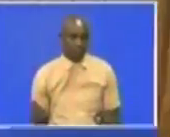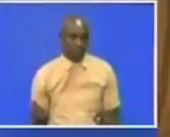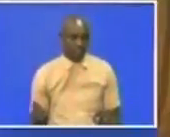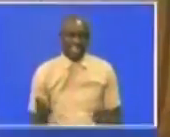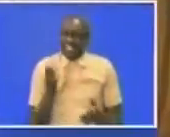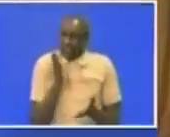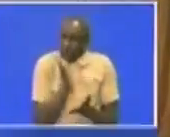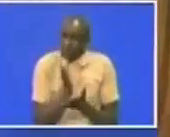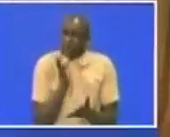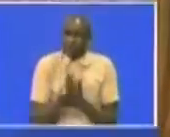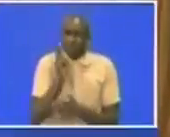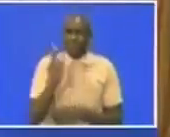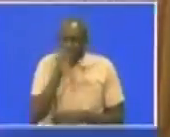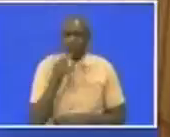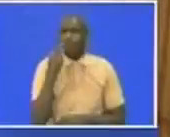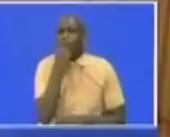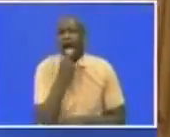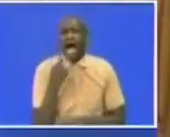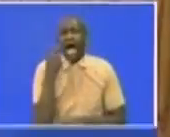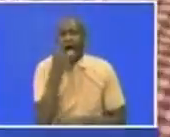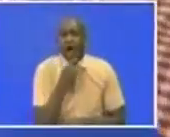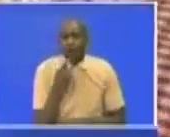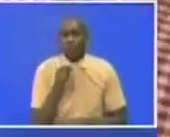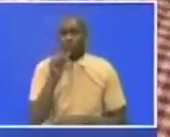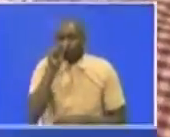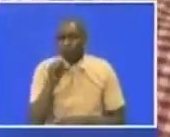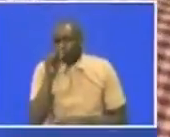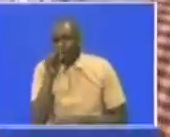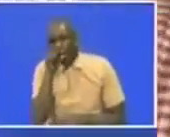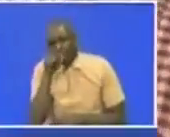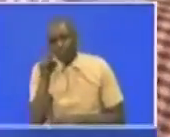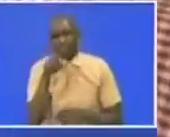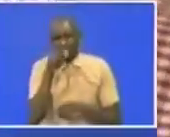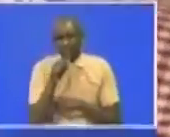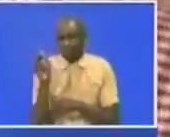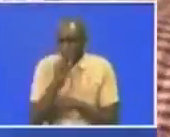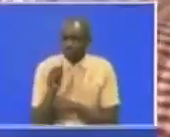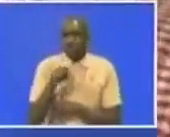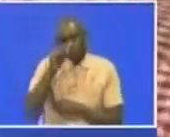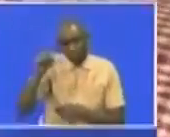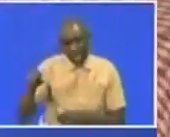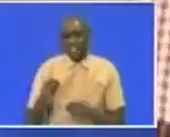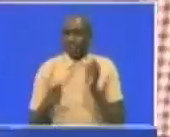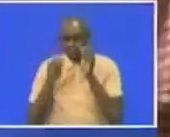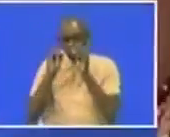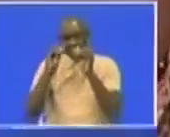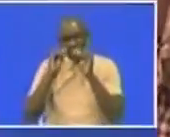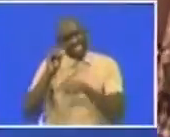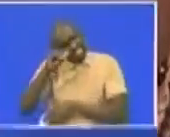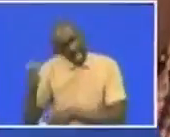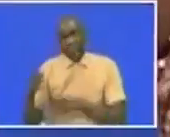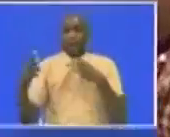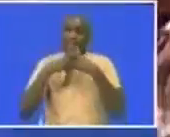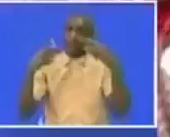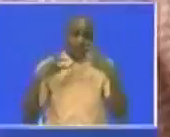Inatia moyo atumiavyo mdomo wake kukishikilia kidole kimoja, kisha aendelee kuonyesha wenzake tarakimu.